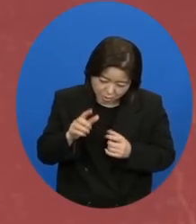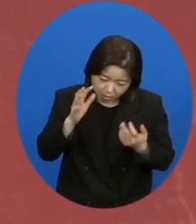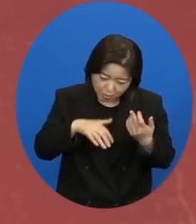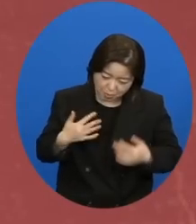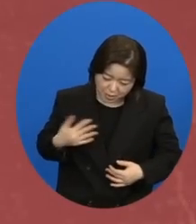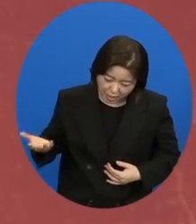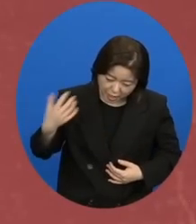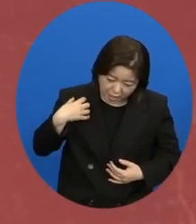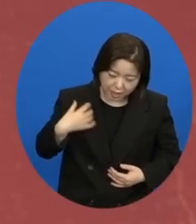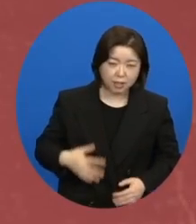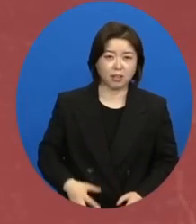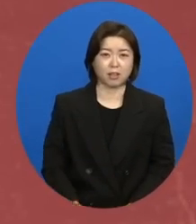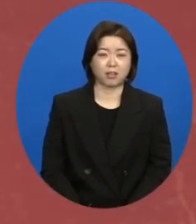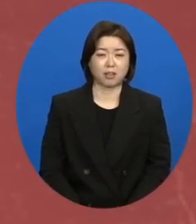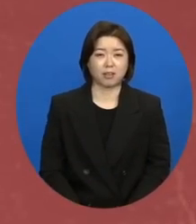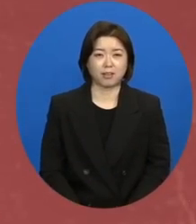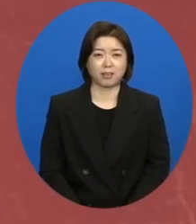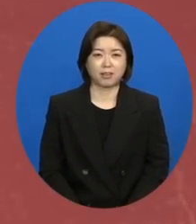줬다고.